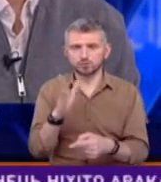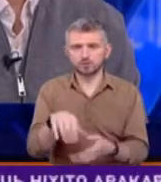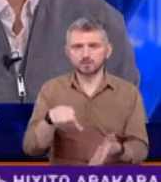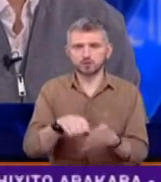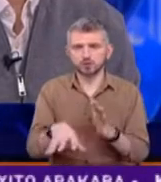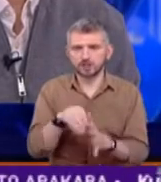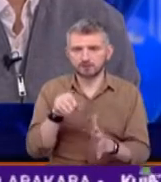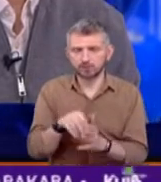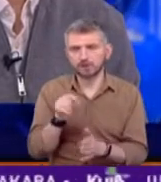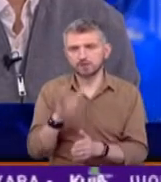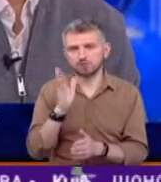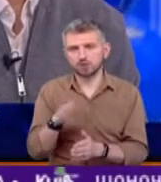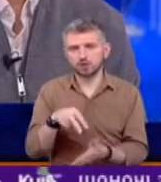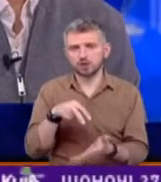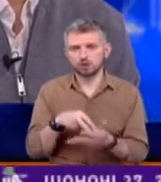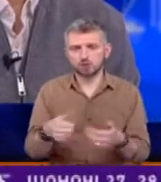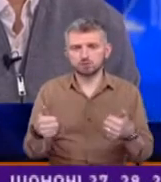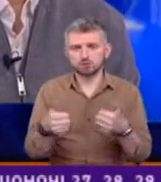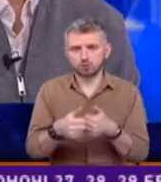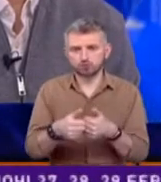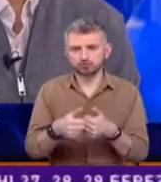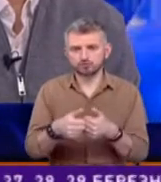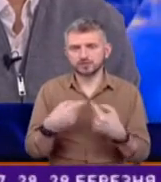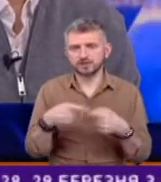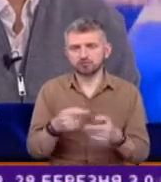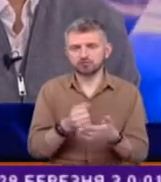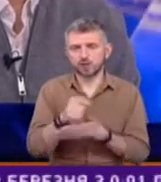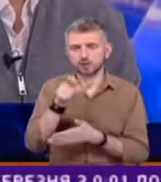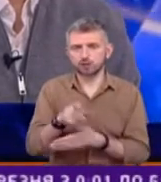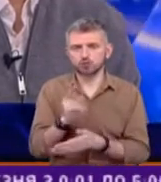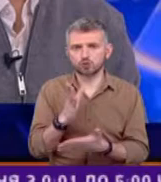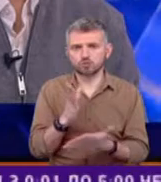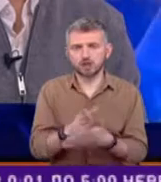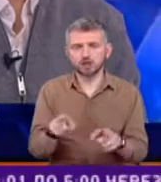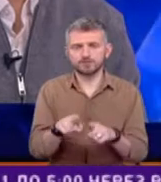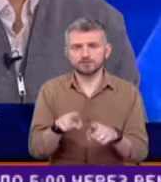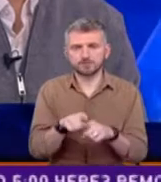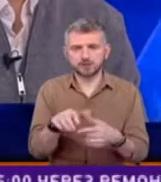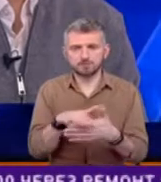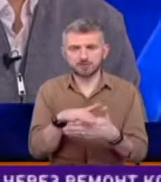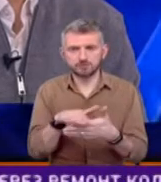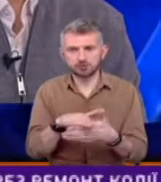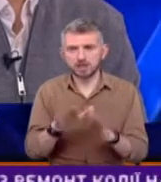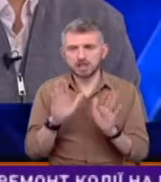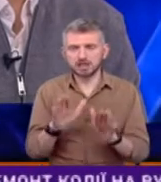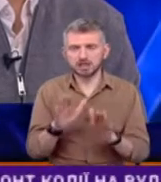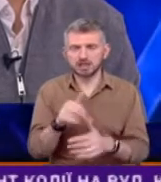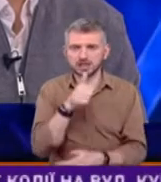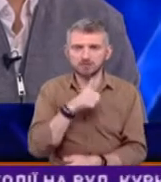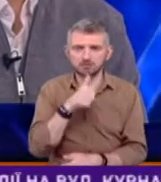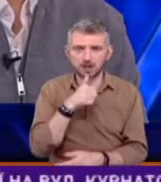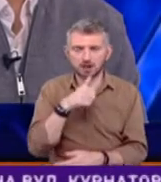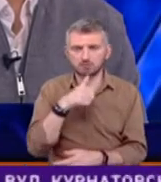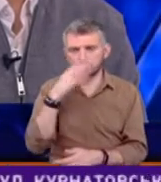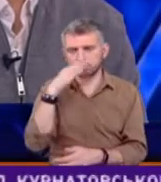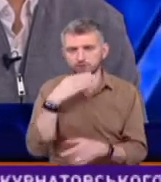на виборах, і він буде стояти поруч з іншим кандидатом, який має таку ж точно прізвище, тільки ім'я і по